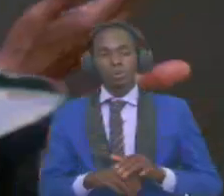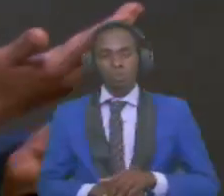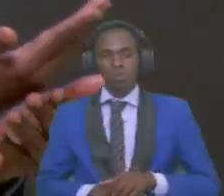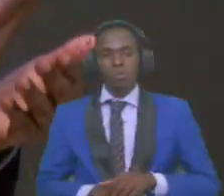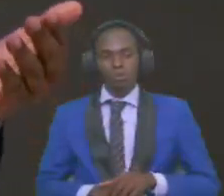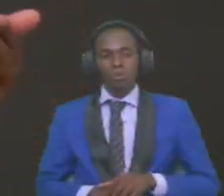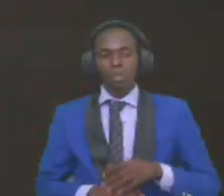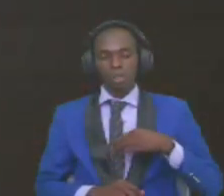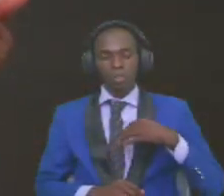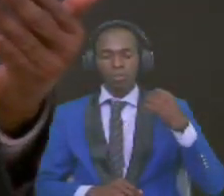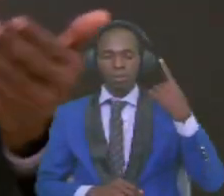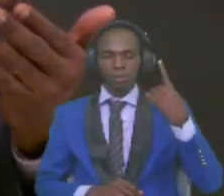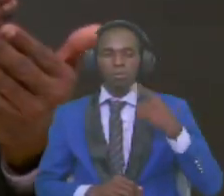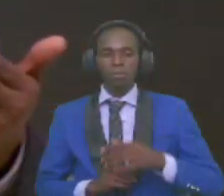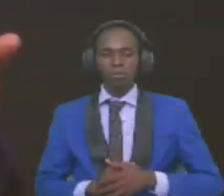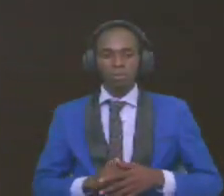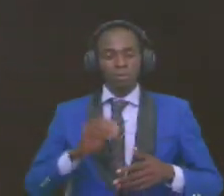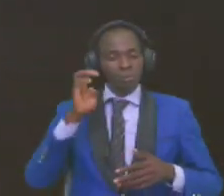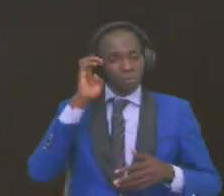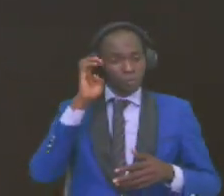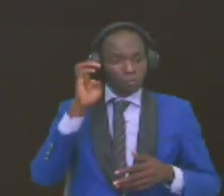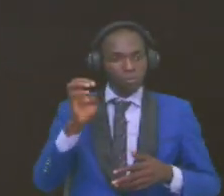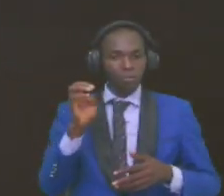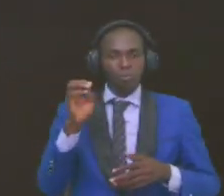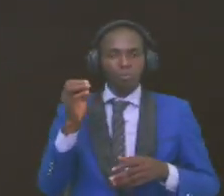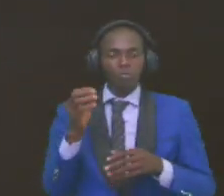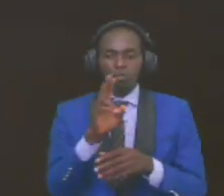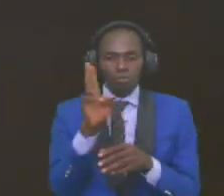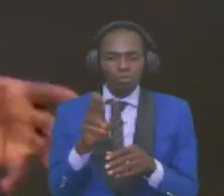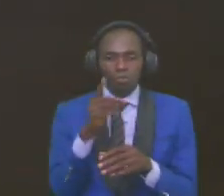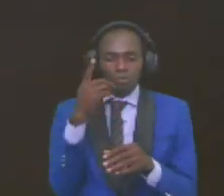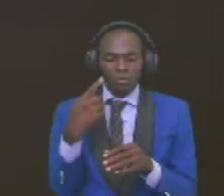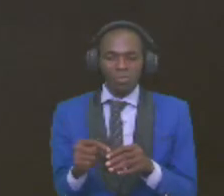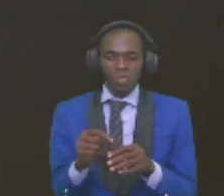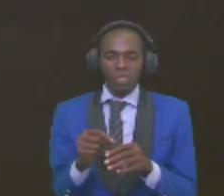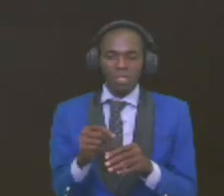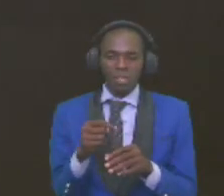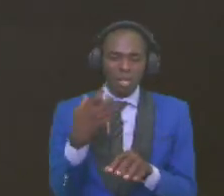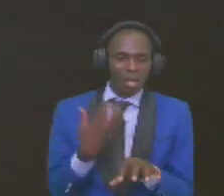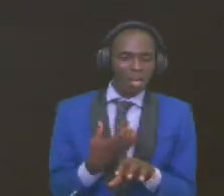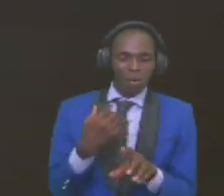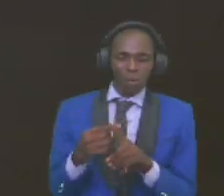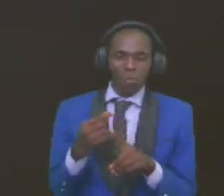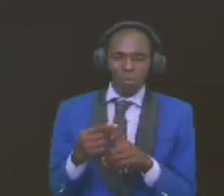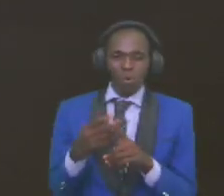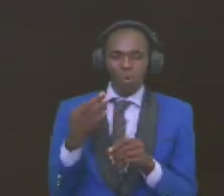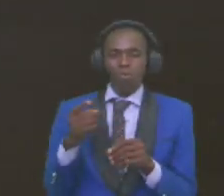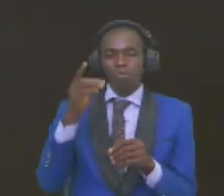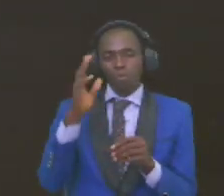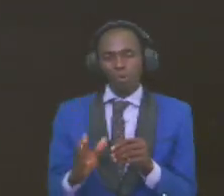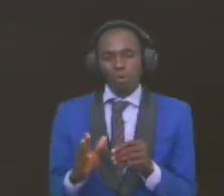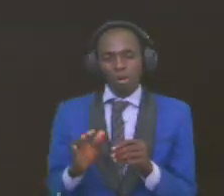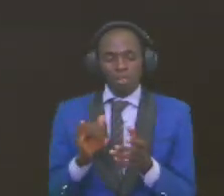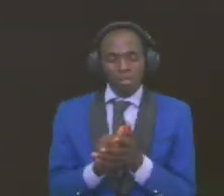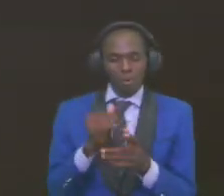ils ôtent lé oui les bords acerbes à un but de la